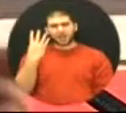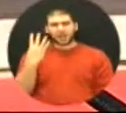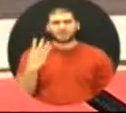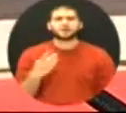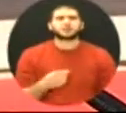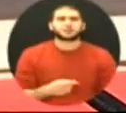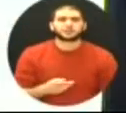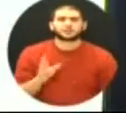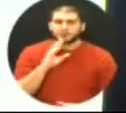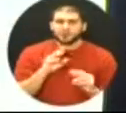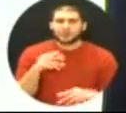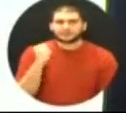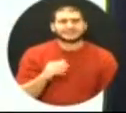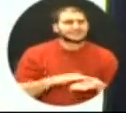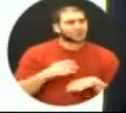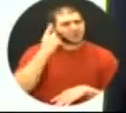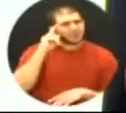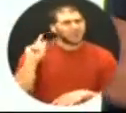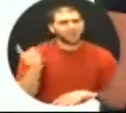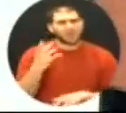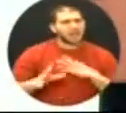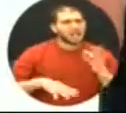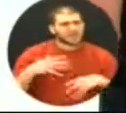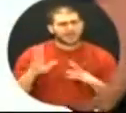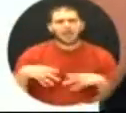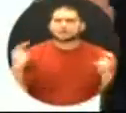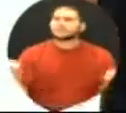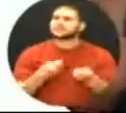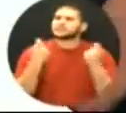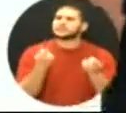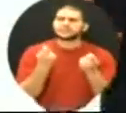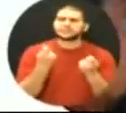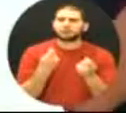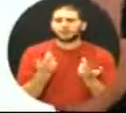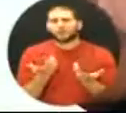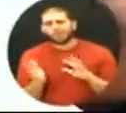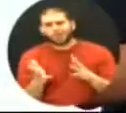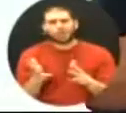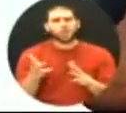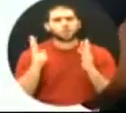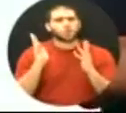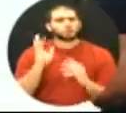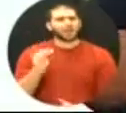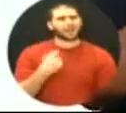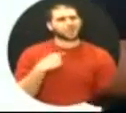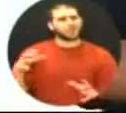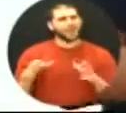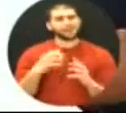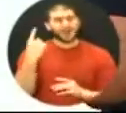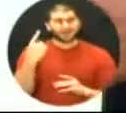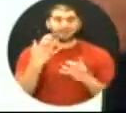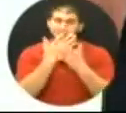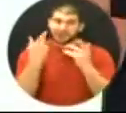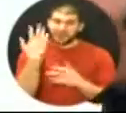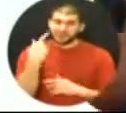בנובמבר תדברו על הרצח. את יודעת על כל הכעס הזה, על הסיסמה הפרווה, הנוראית, המתקרנפת הזאת של אנחנו עם אחד, שהסתבר אגב